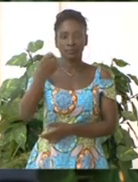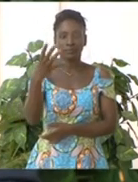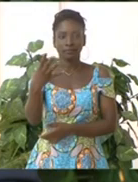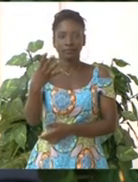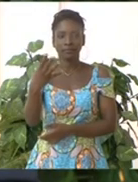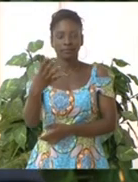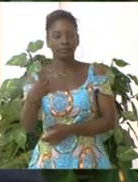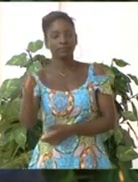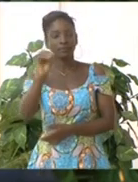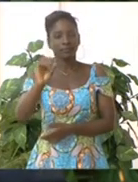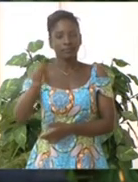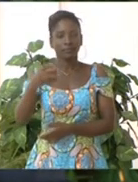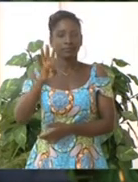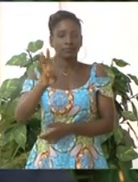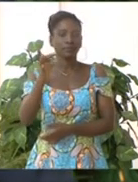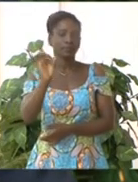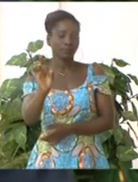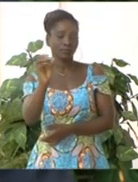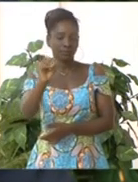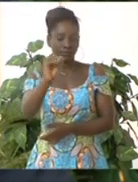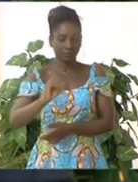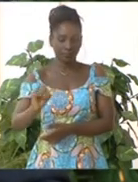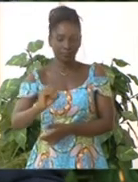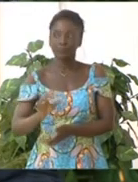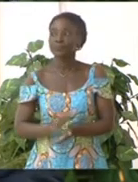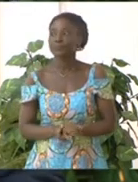soit 0,48 pour ça